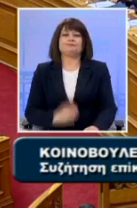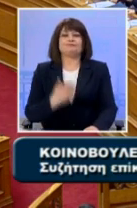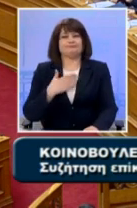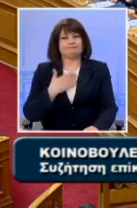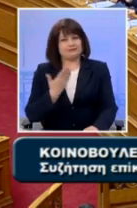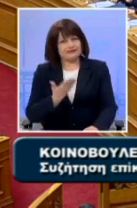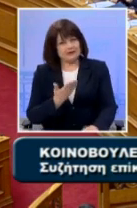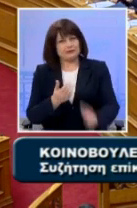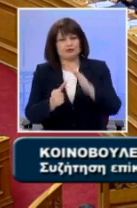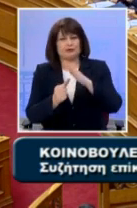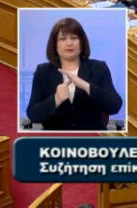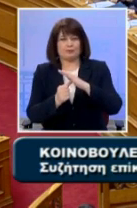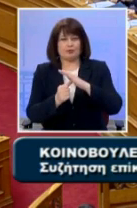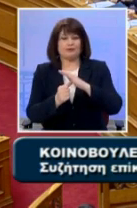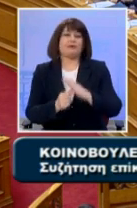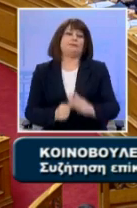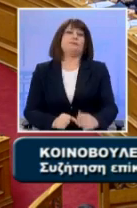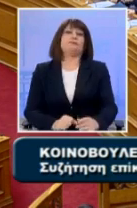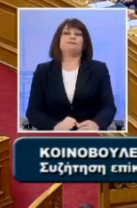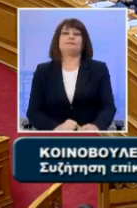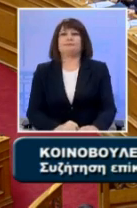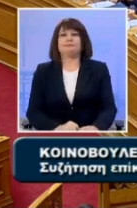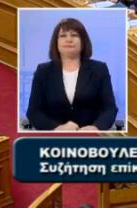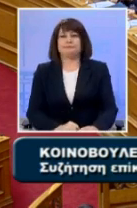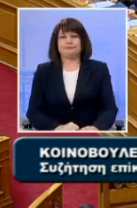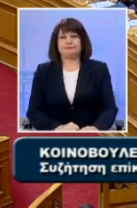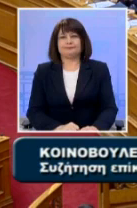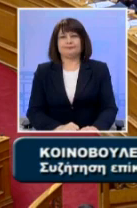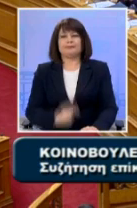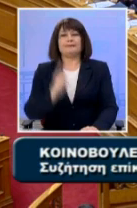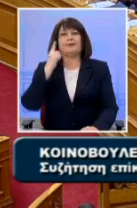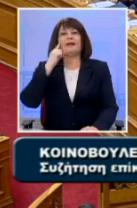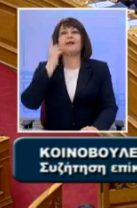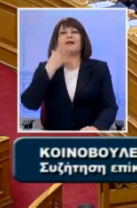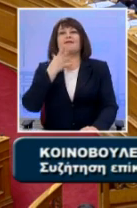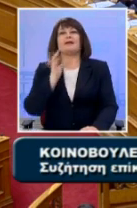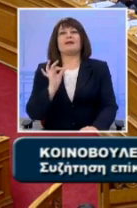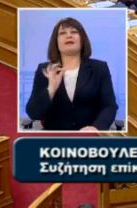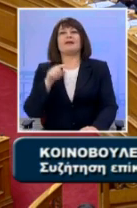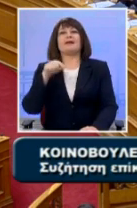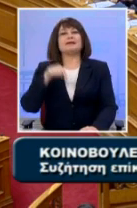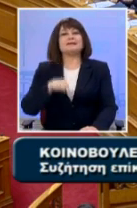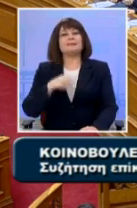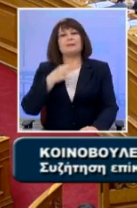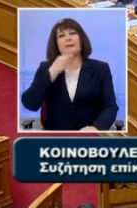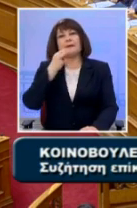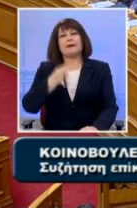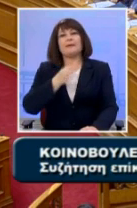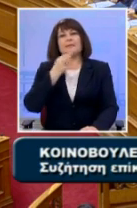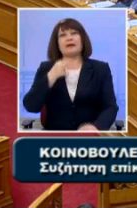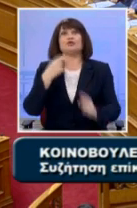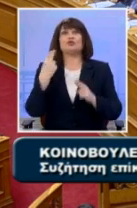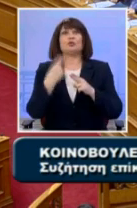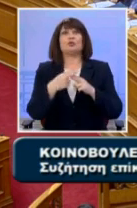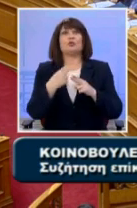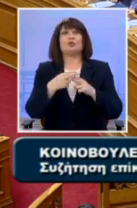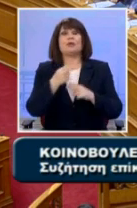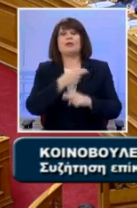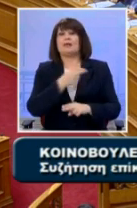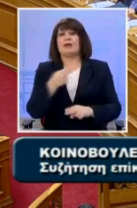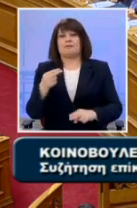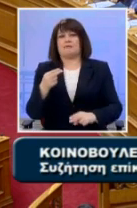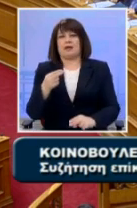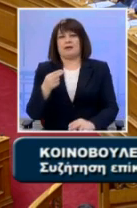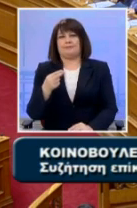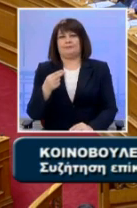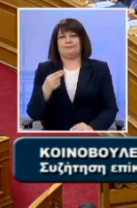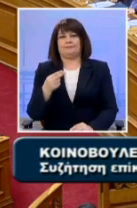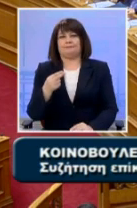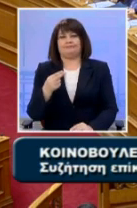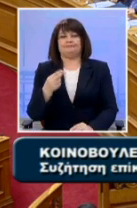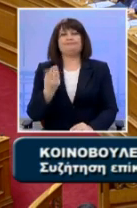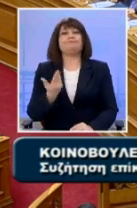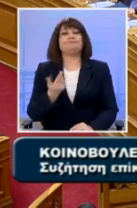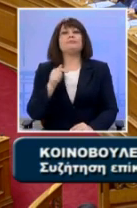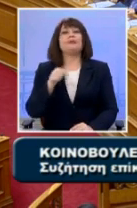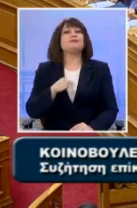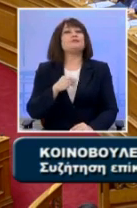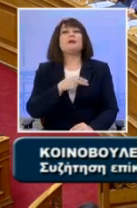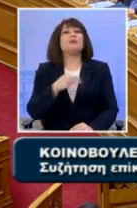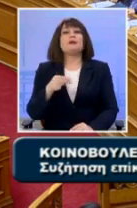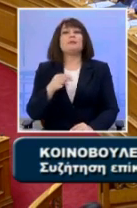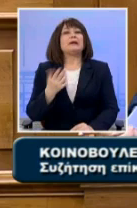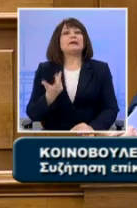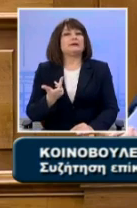Ευχαριστώ κύριε Πρόεδρε. Μου δίνετε την ευκαιρία σήμερα να αναφερθώ σε ένα μείζον θέμα που